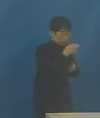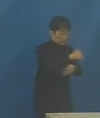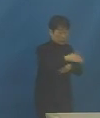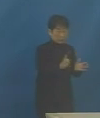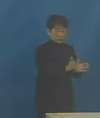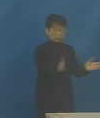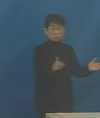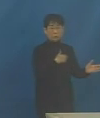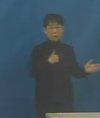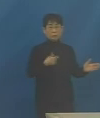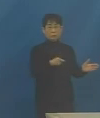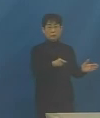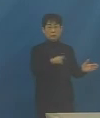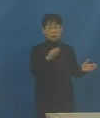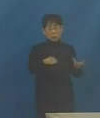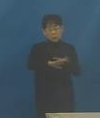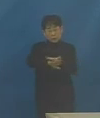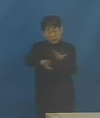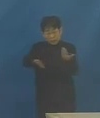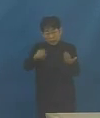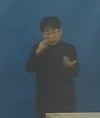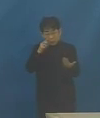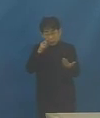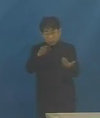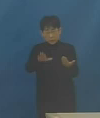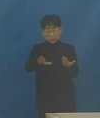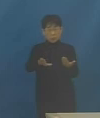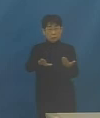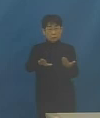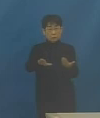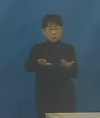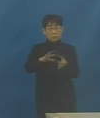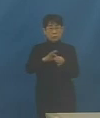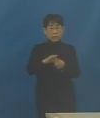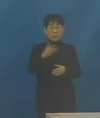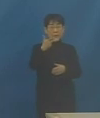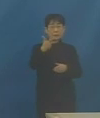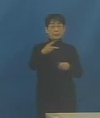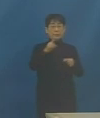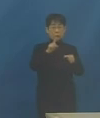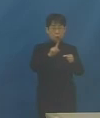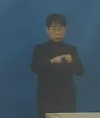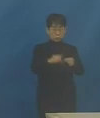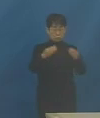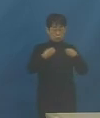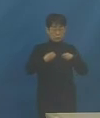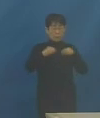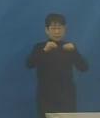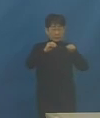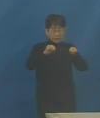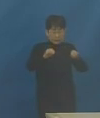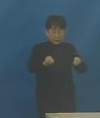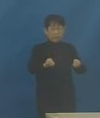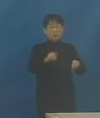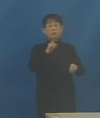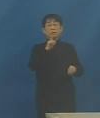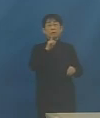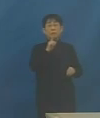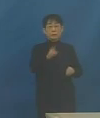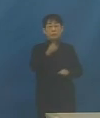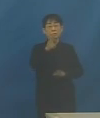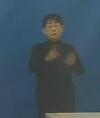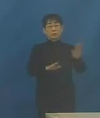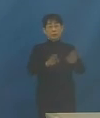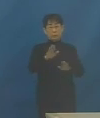でまだ見られるということでございますのでまぁ市中感染といえばざるを得ない状況になってきているということ